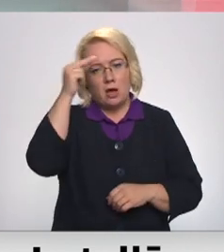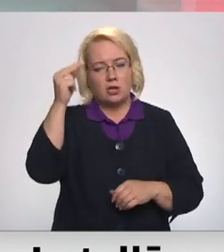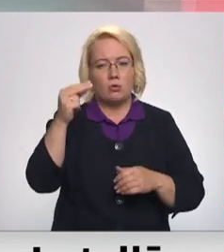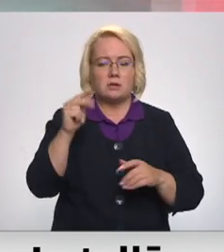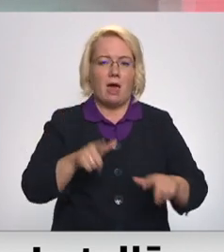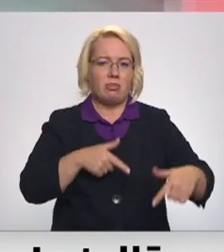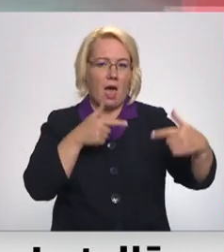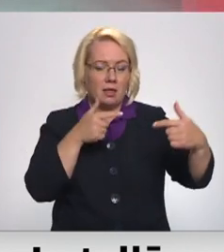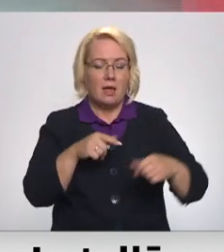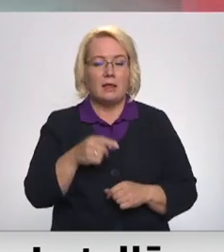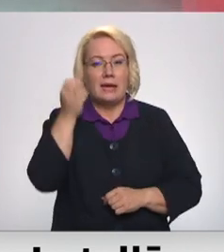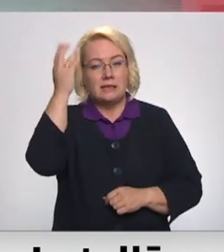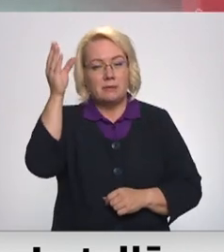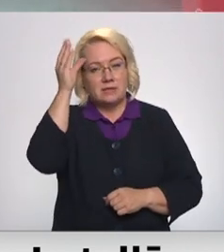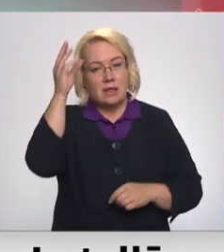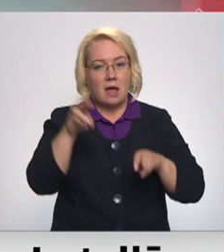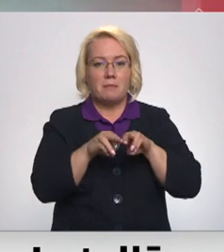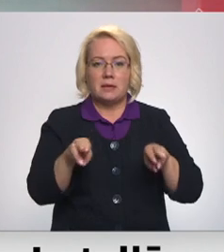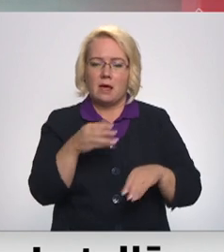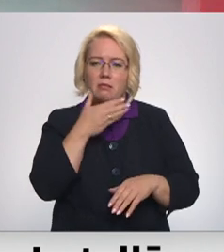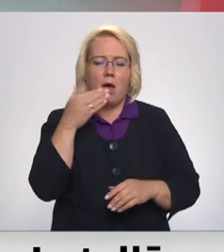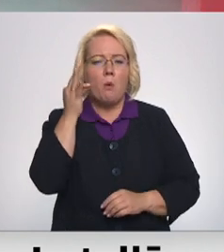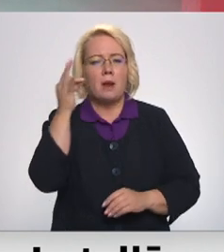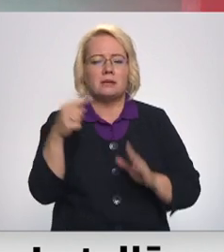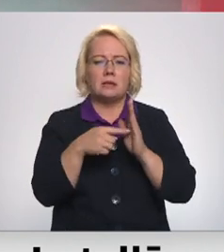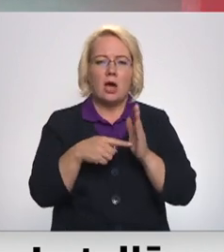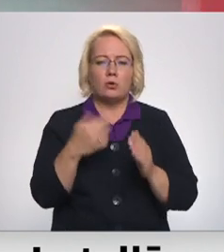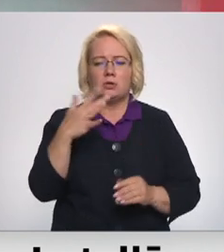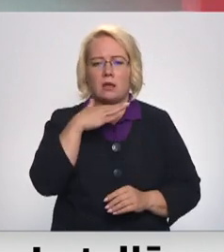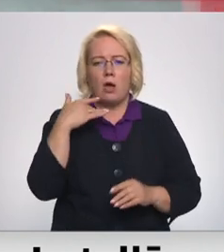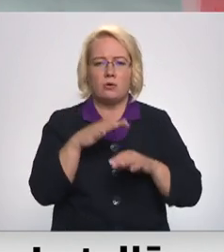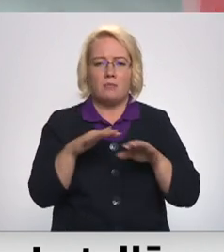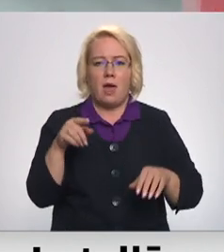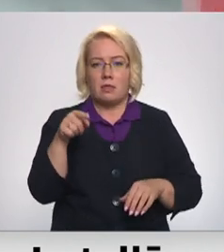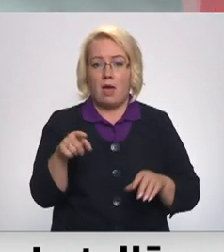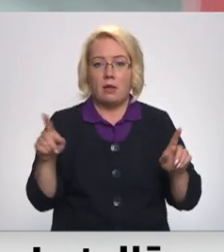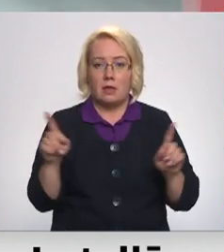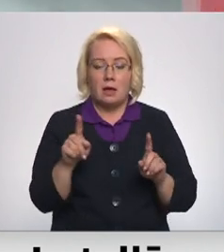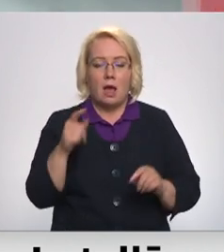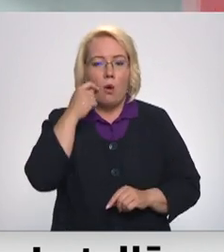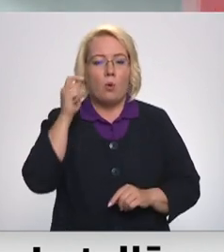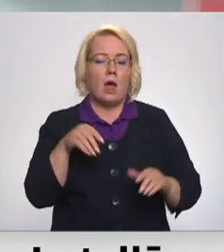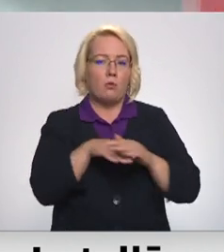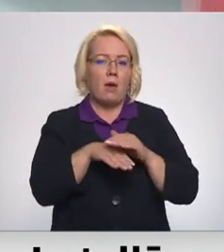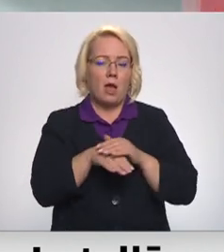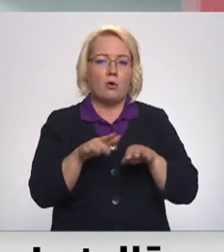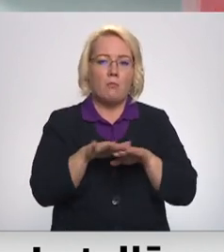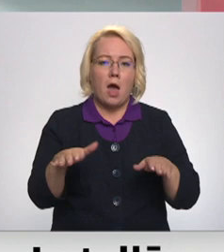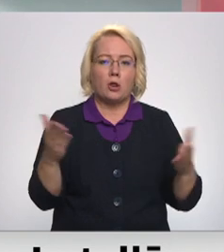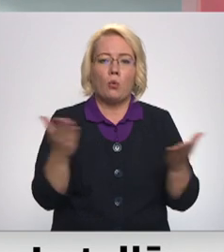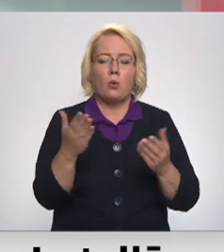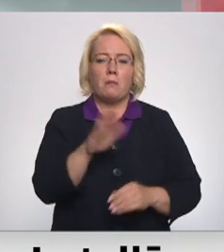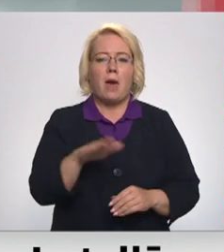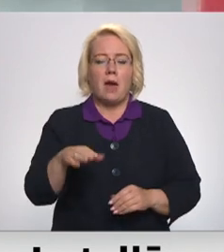attālināti. Izglītības un zinātnes ministrijai nav precīzu datu, cik daudz šādu bērnu ir. Ar ukraiņu bēgļu ģimeni, kur bērni mācās